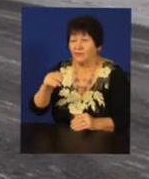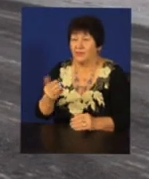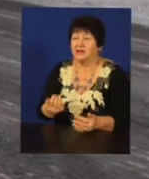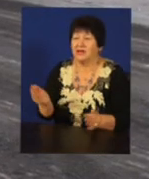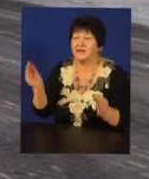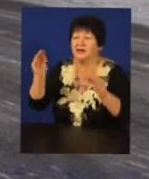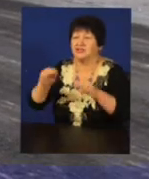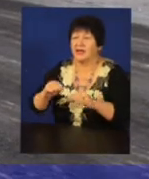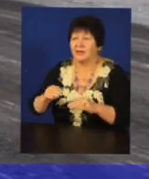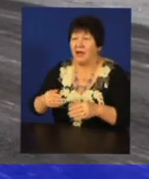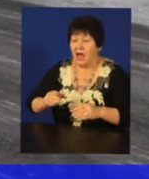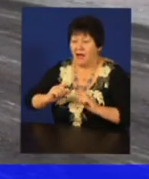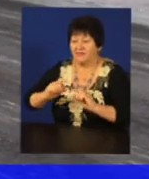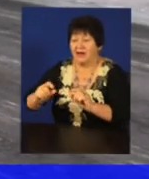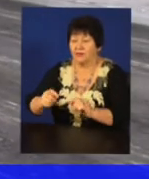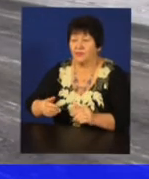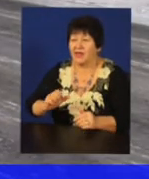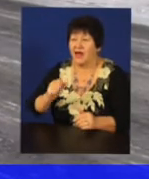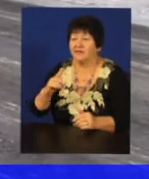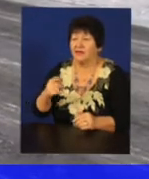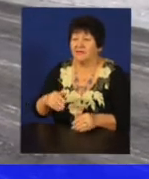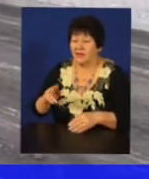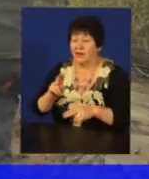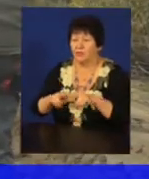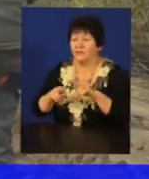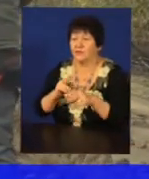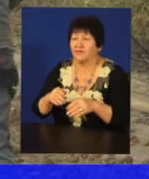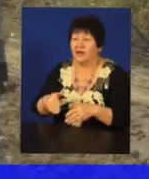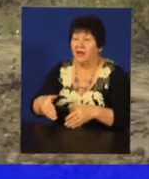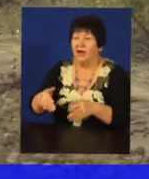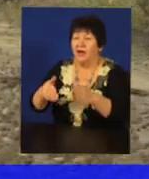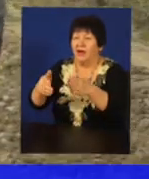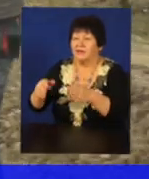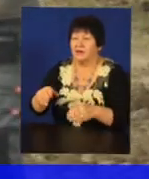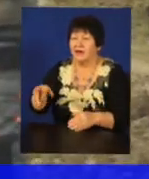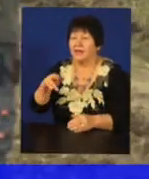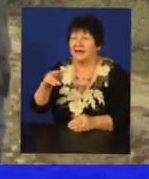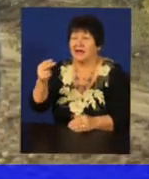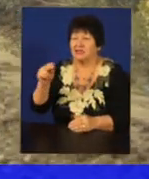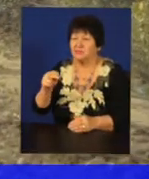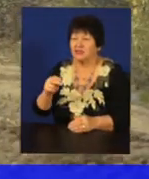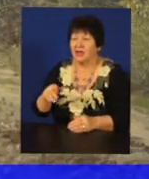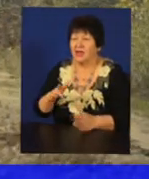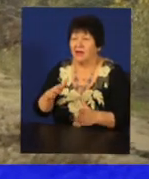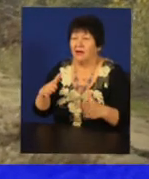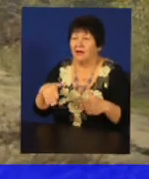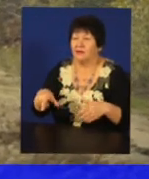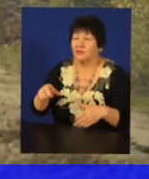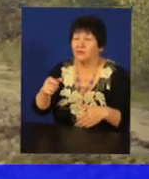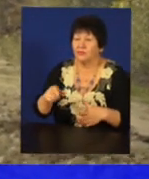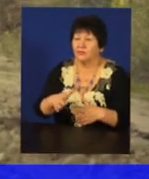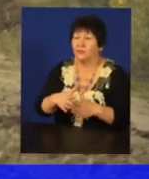așternim stratul de asfalt. Este întoi și construcția traseului Iargara-Cimișlia, drum național republican cu o lungime de circa